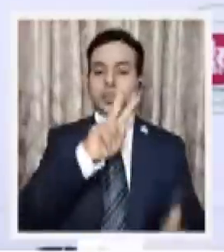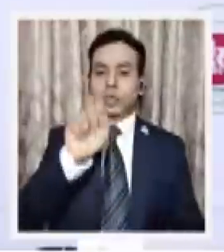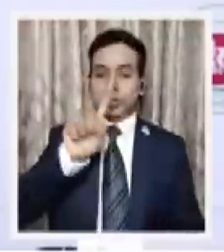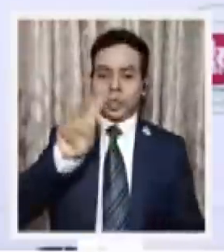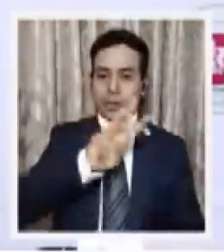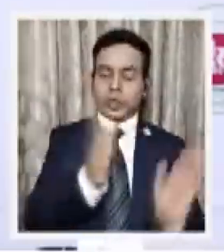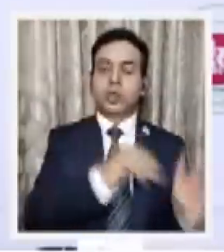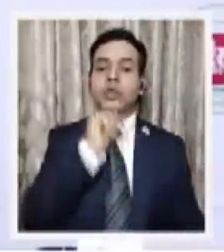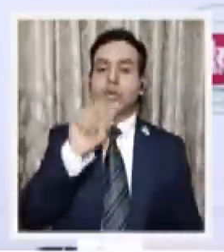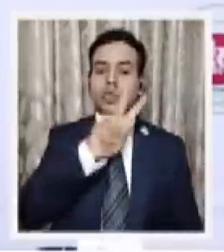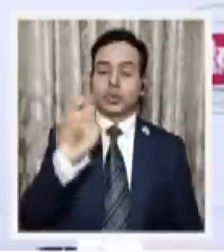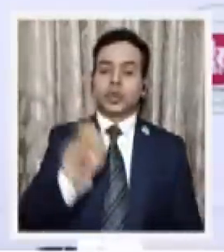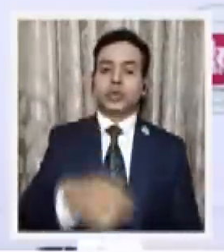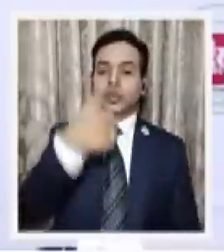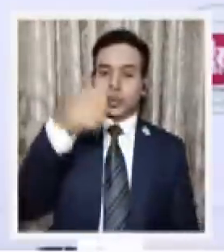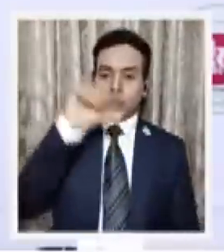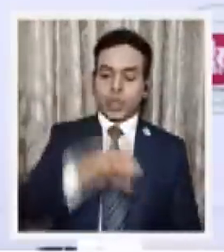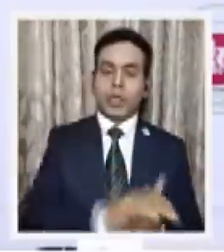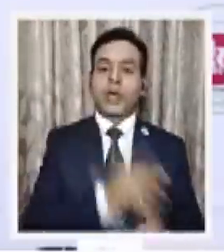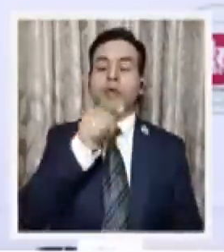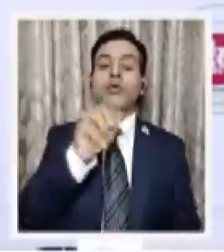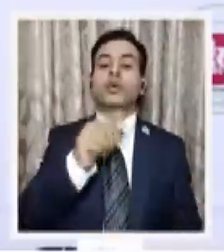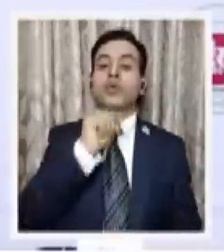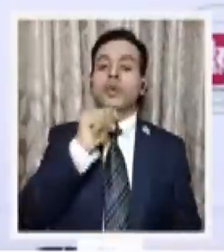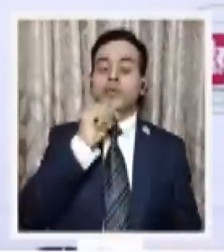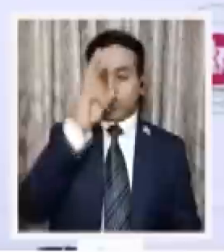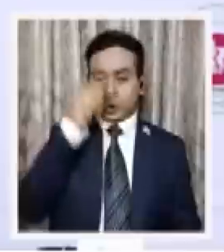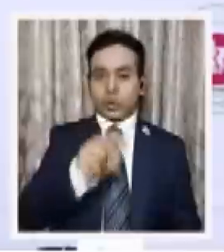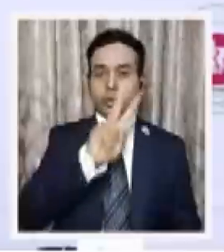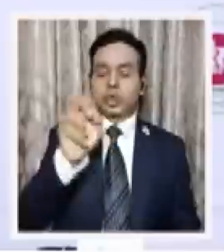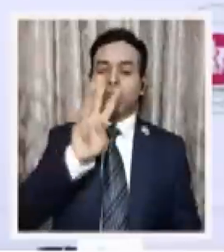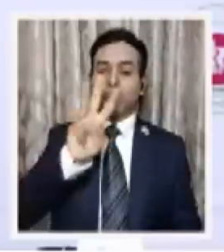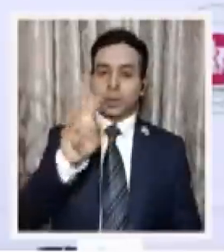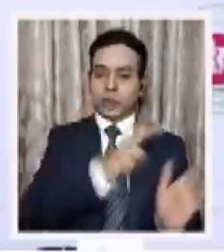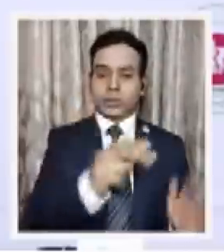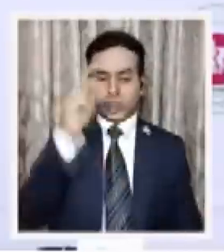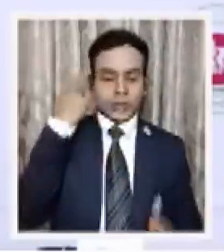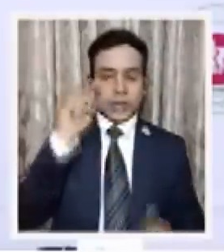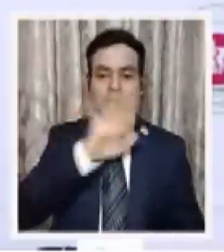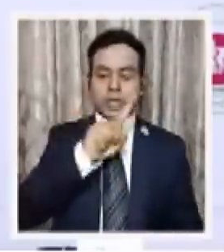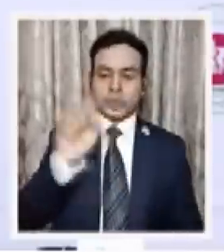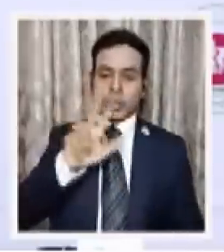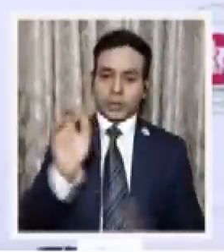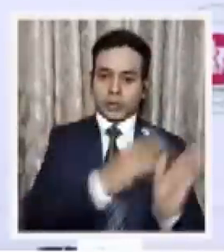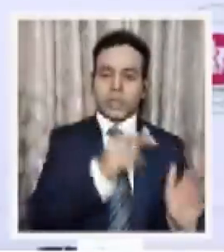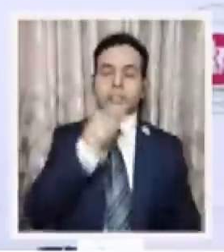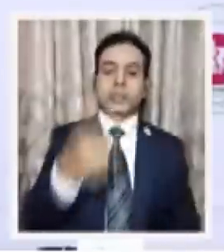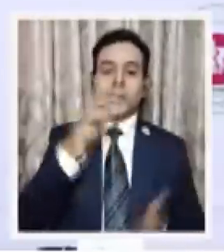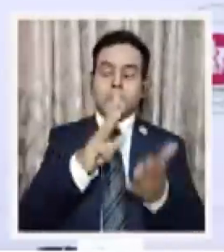বরিশাল 132 জন, সিলেট 158 জন, রংপুর 134 জন এবং ময়মনসিংহ 72 জন।